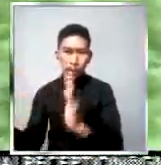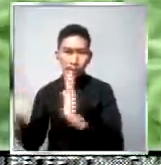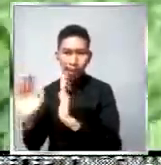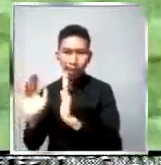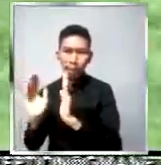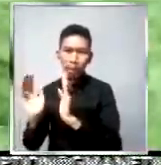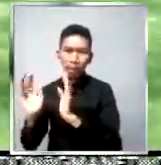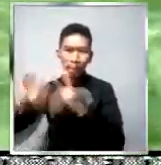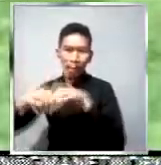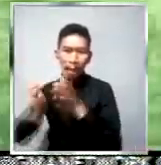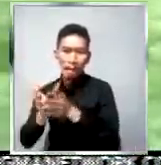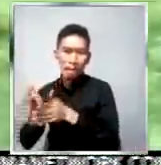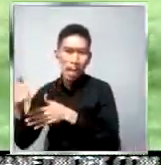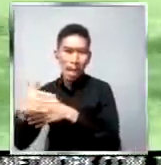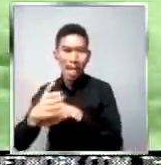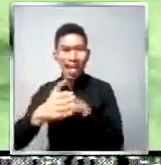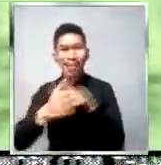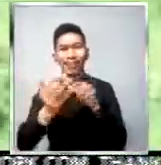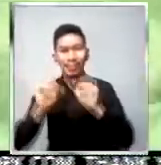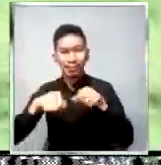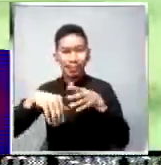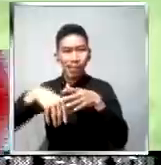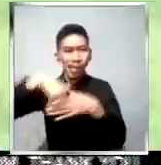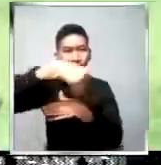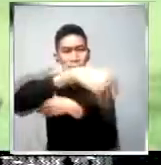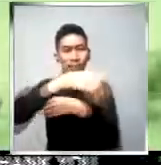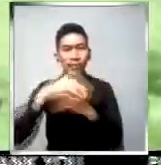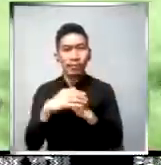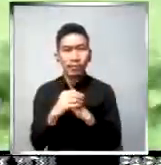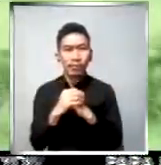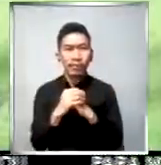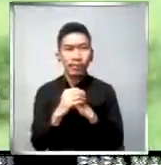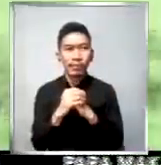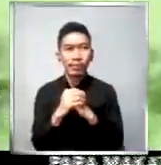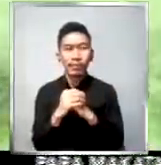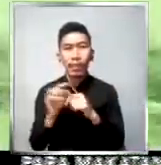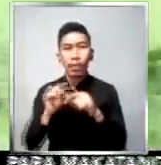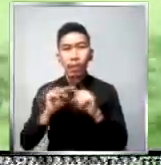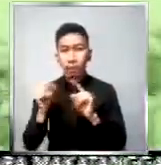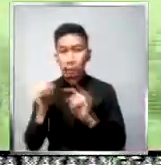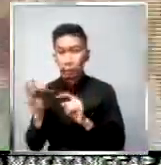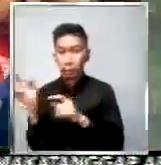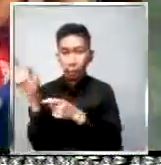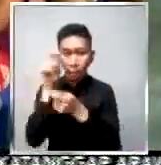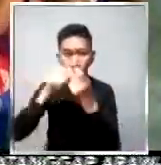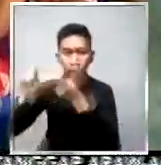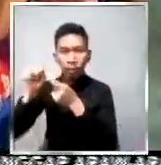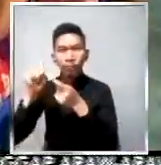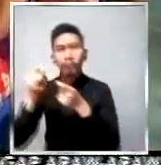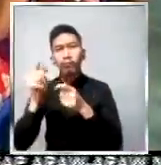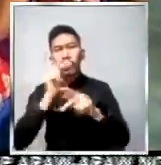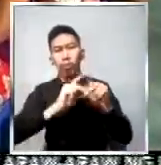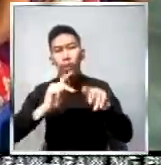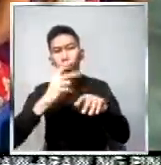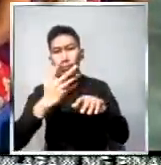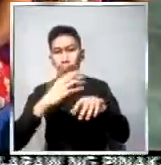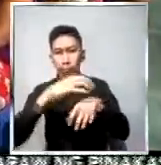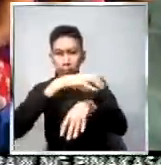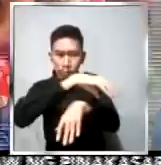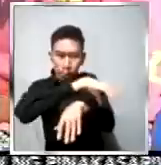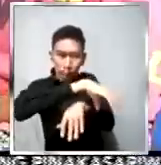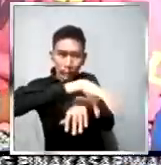may bagyo, mga residenteng nasa gilid ng lawa at mga ilog ang kadalasang napiperwisyo. Nagsagawa ng